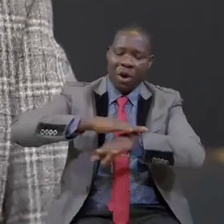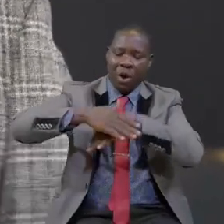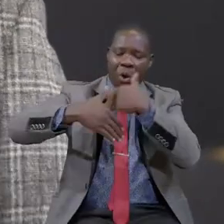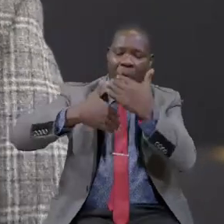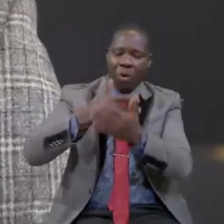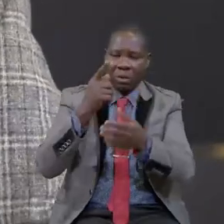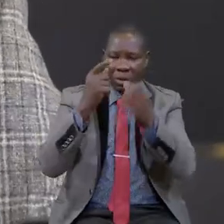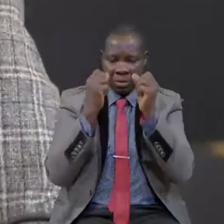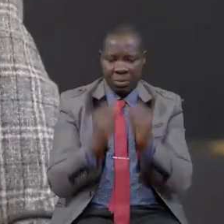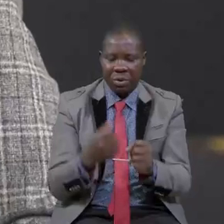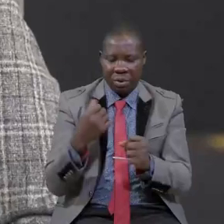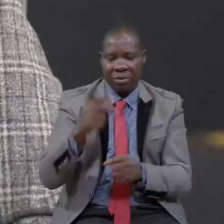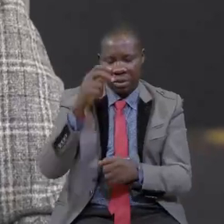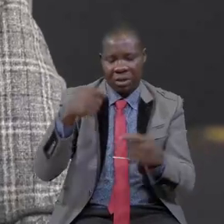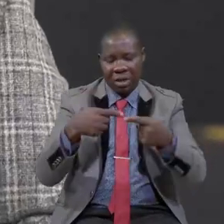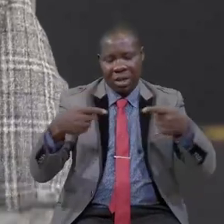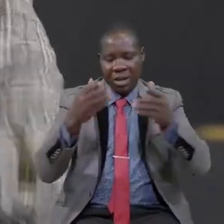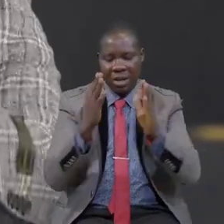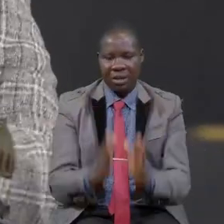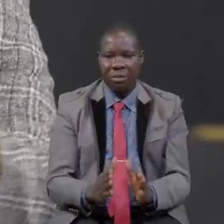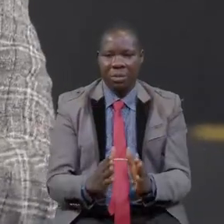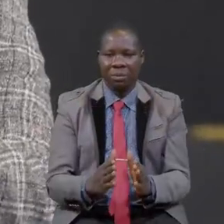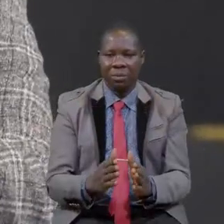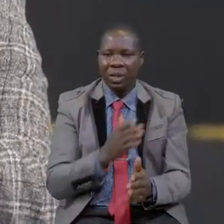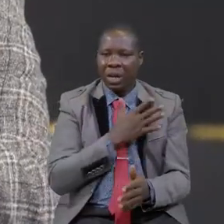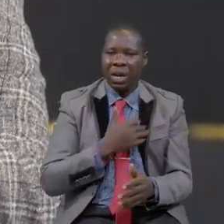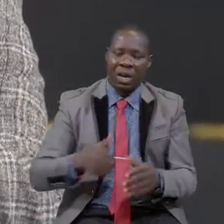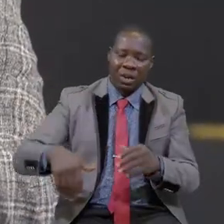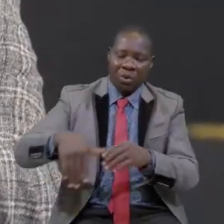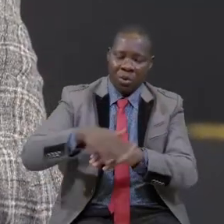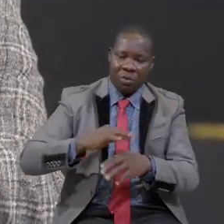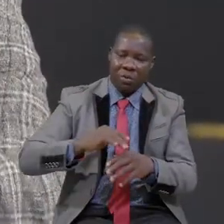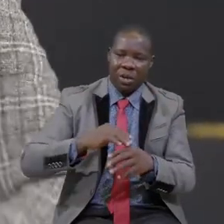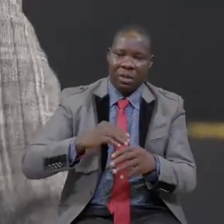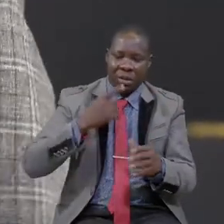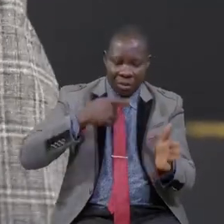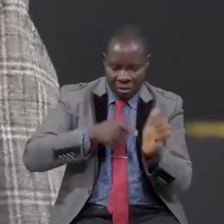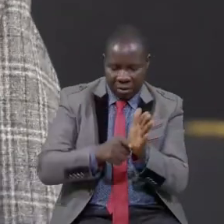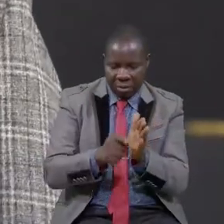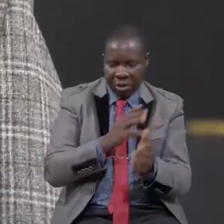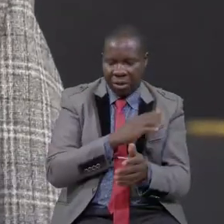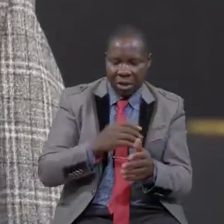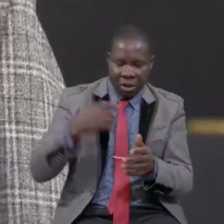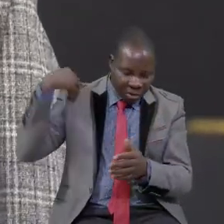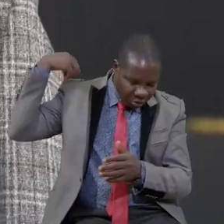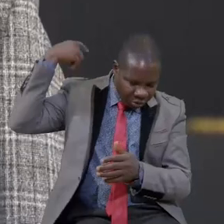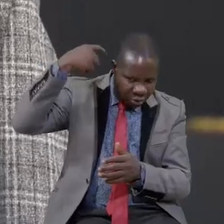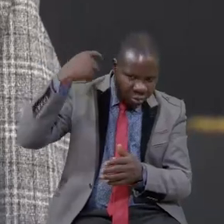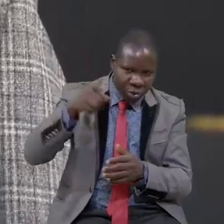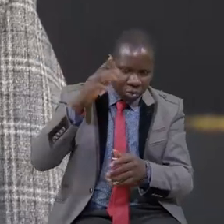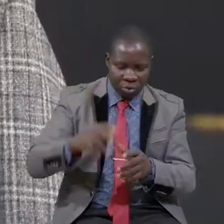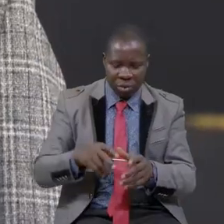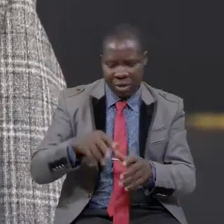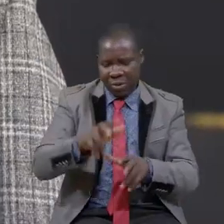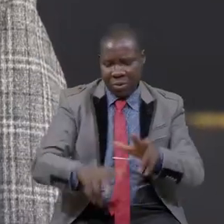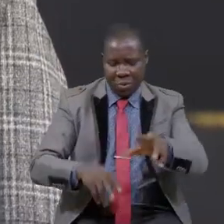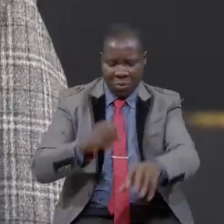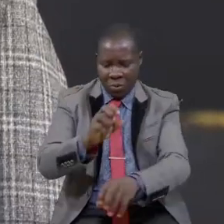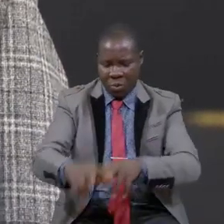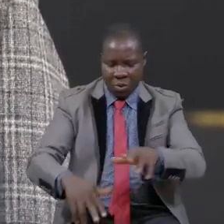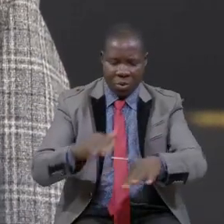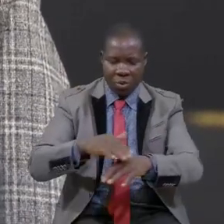De toute la puissance de l'ennemi. Sur les serpents et les scorpions. Tu marcheras sur eux.